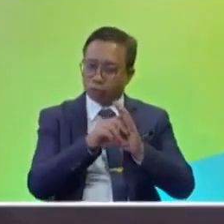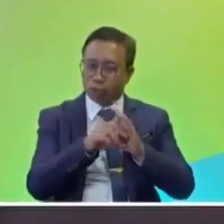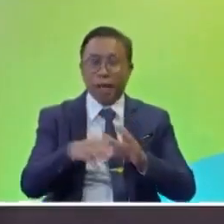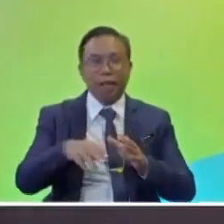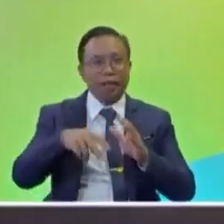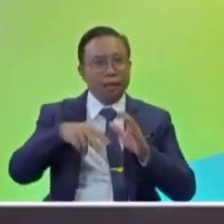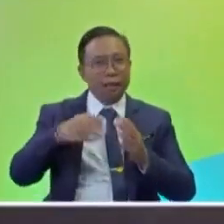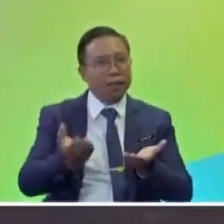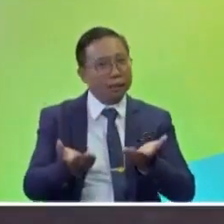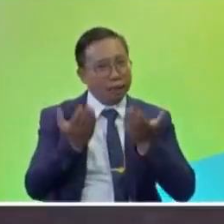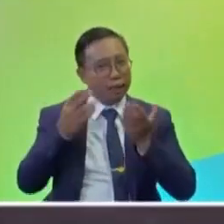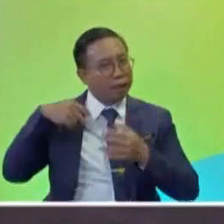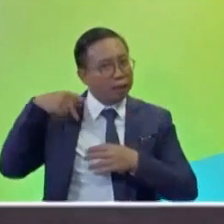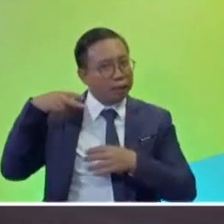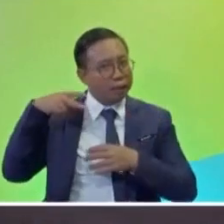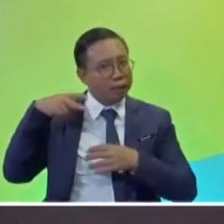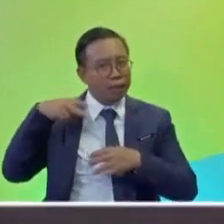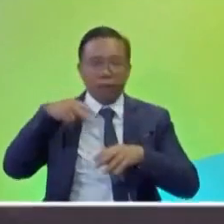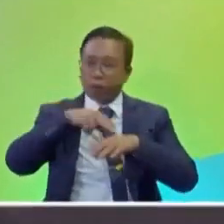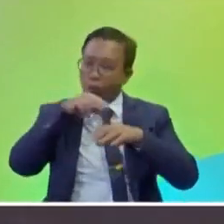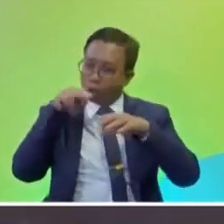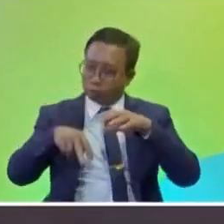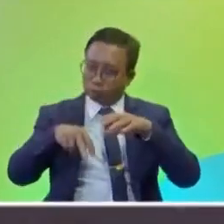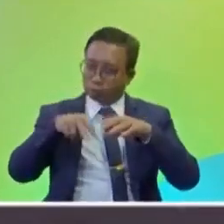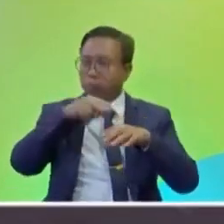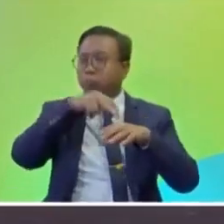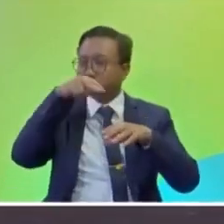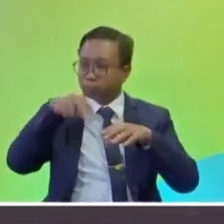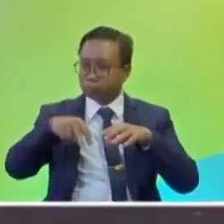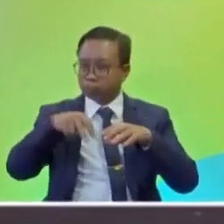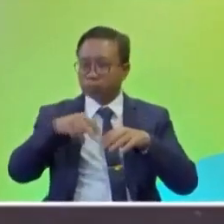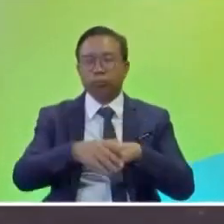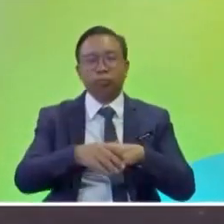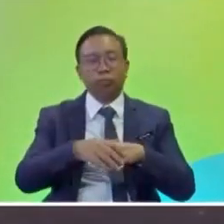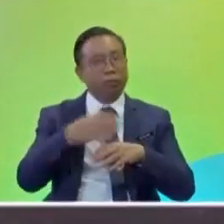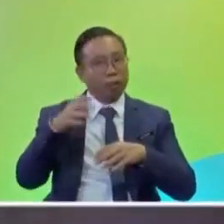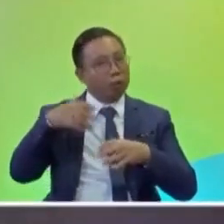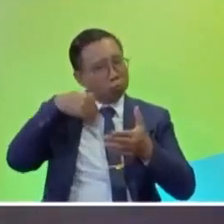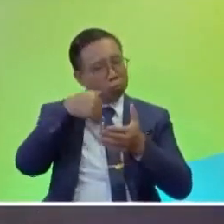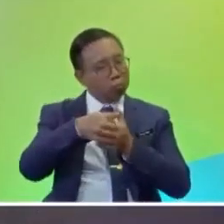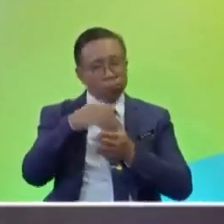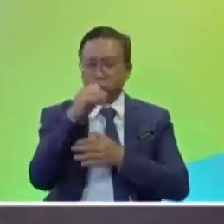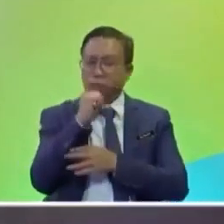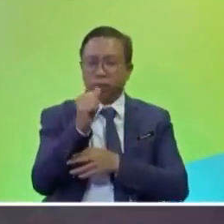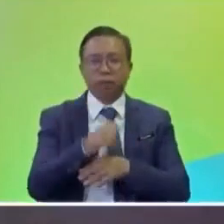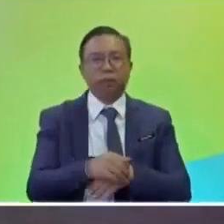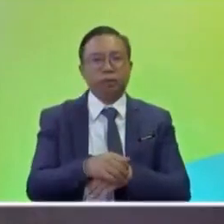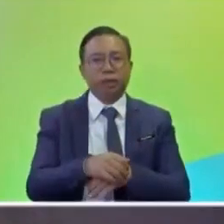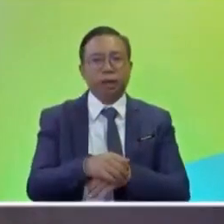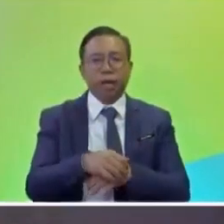kaki. Tekan ke bawah. Hentak kaki. Hentak. Angkat, hentak. Jangan sepak eh. Macam ni.